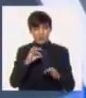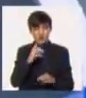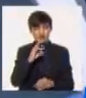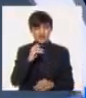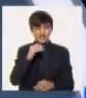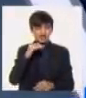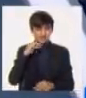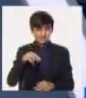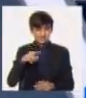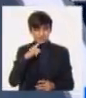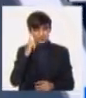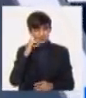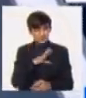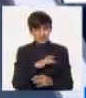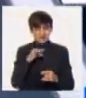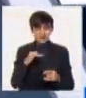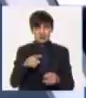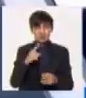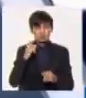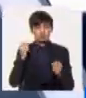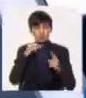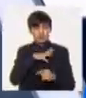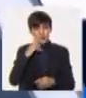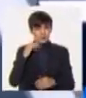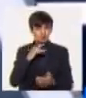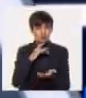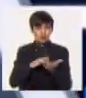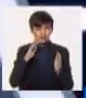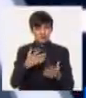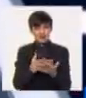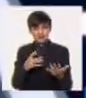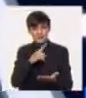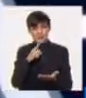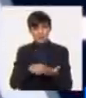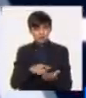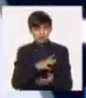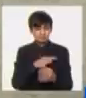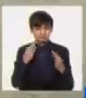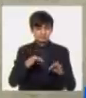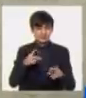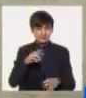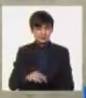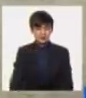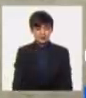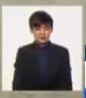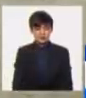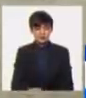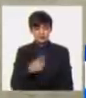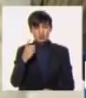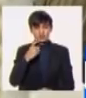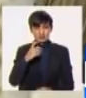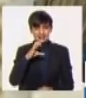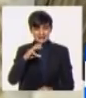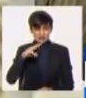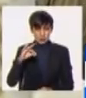режима. Они были удивлены, узнав, что в столице Алматы по-разному подошли к вопросу допуска. Владельцу СТО